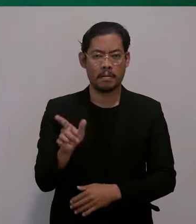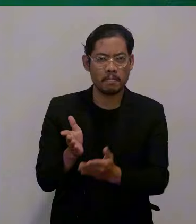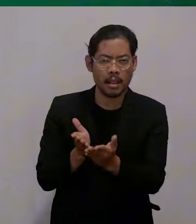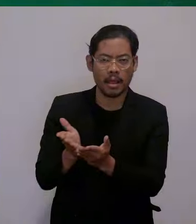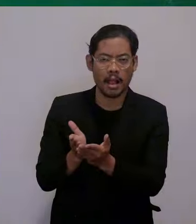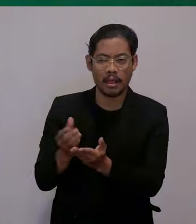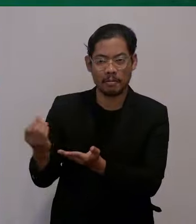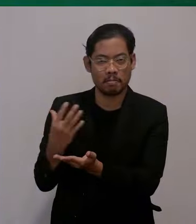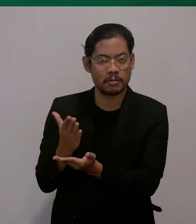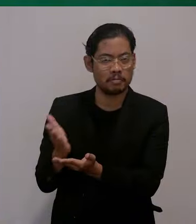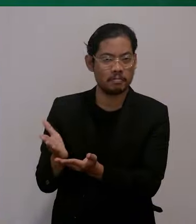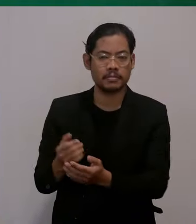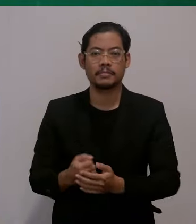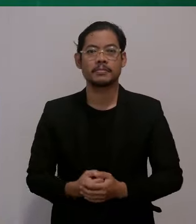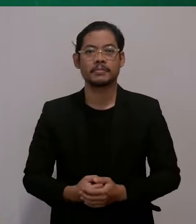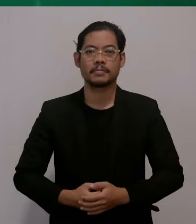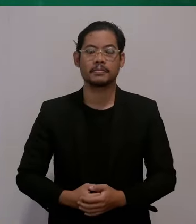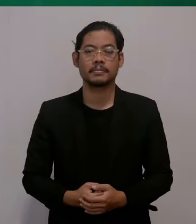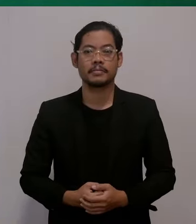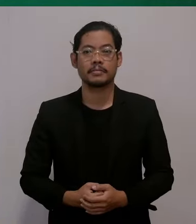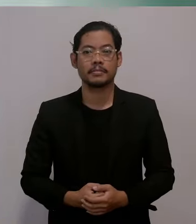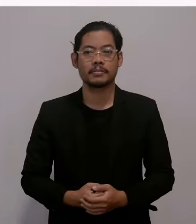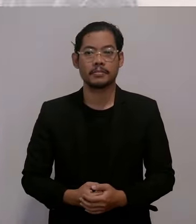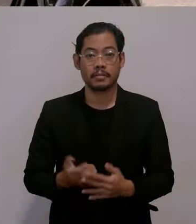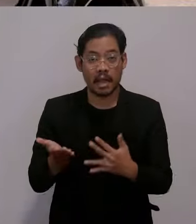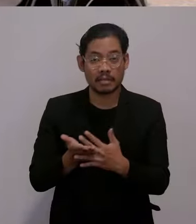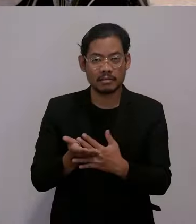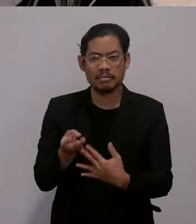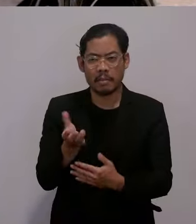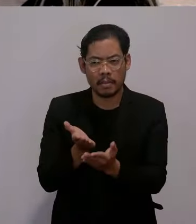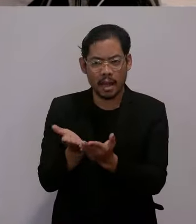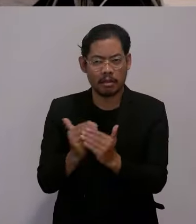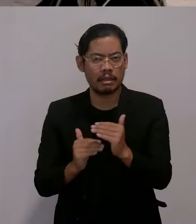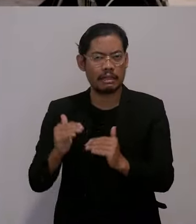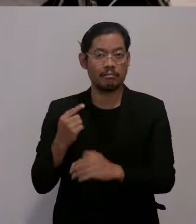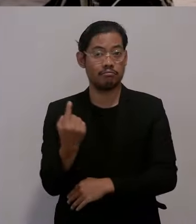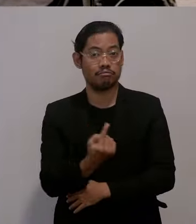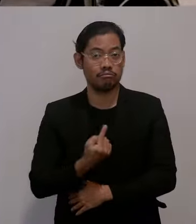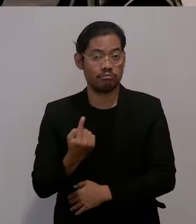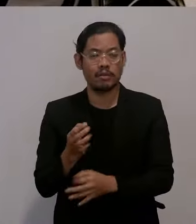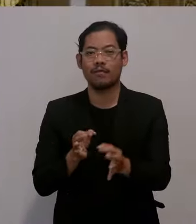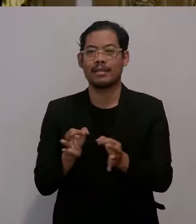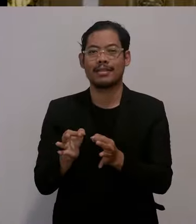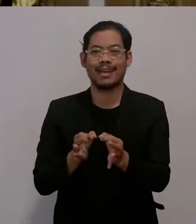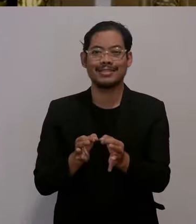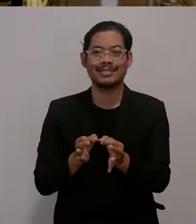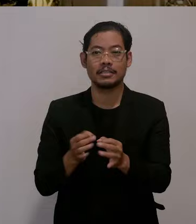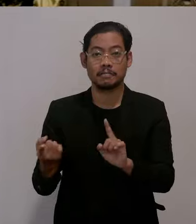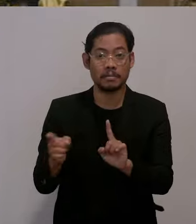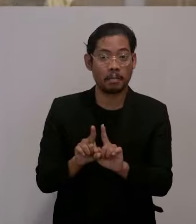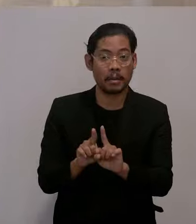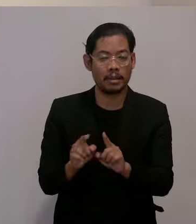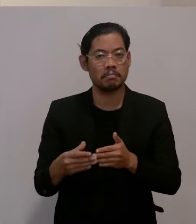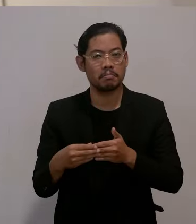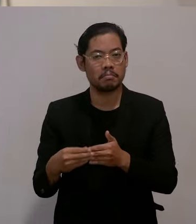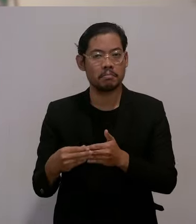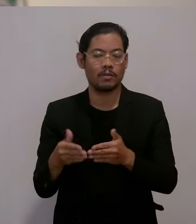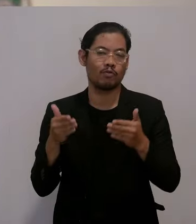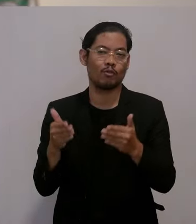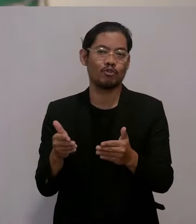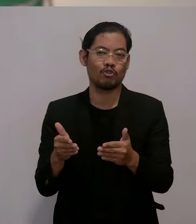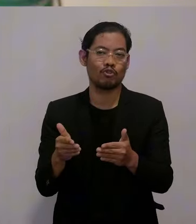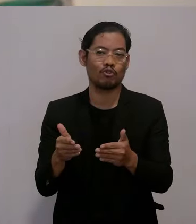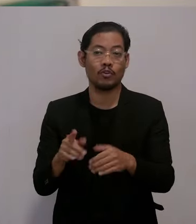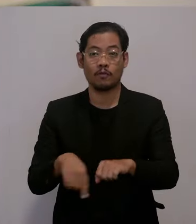6. Layanan pengaduan. Guna meningkatkan kemudahan akses layanan, maka kami juga memberikan fasilitas pendampingan